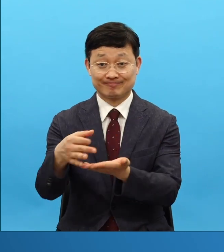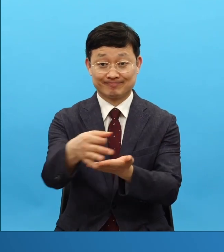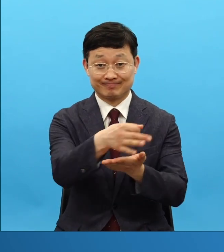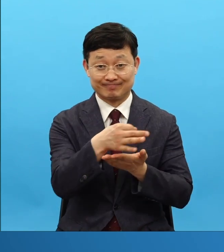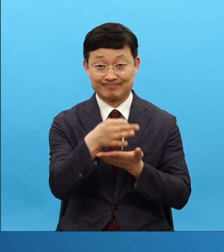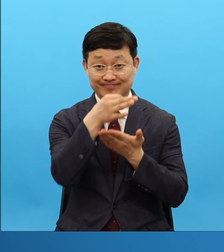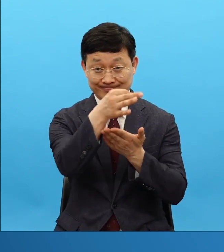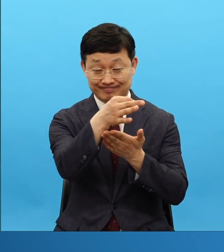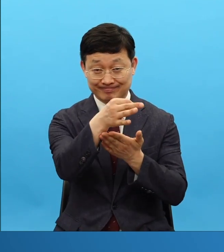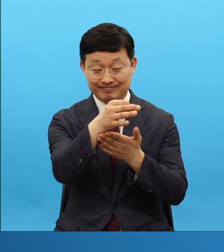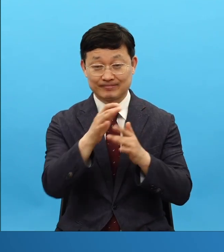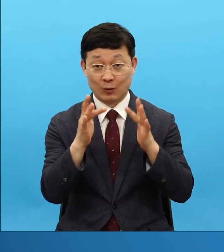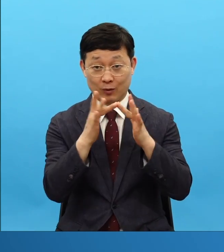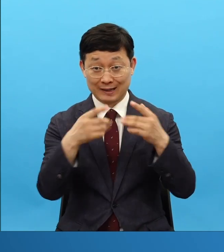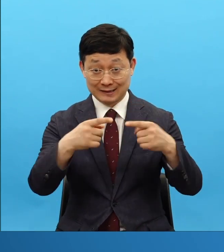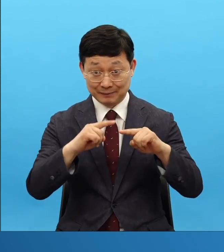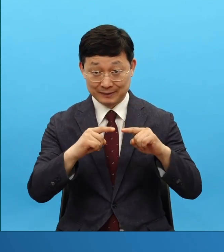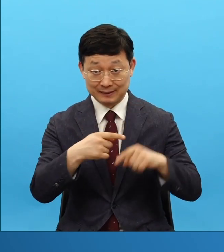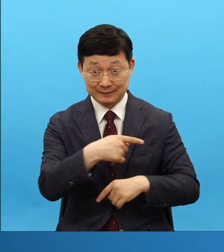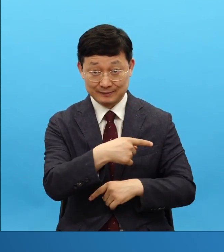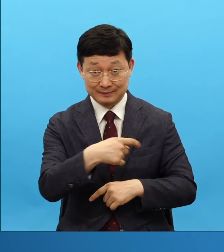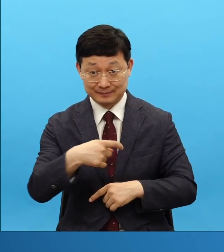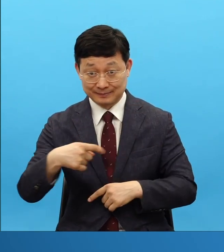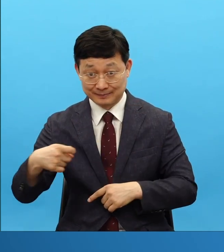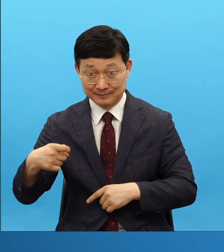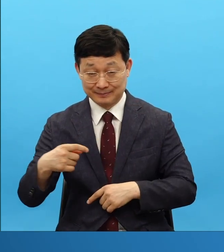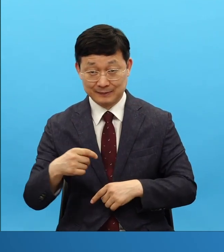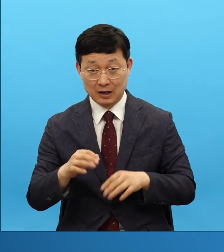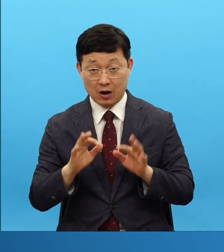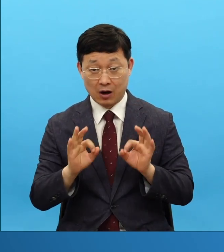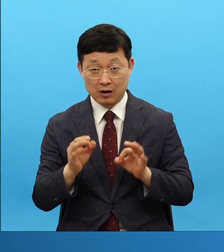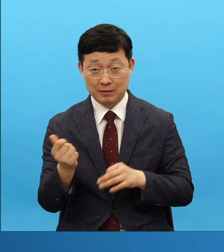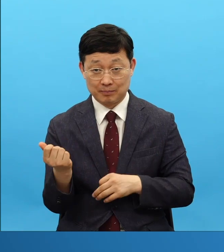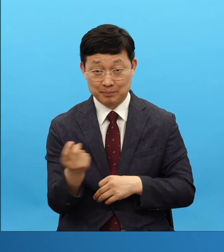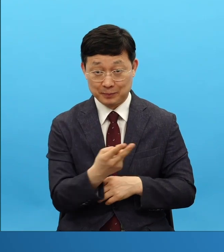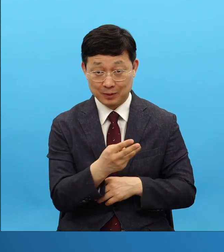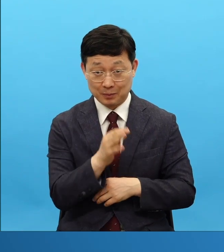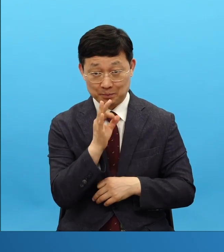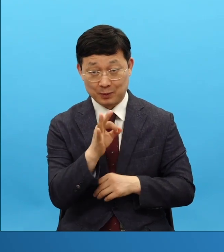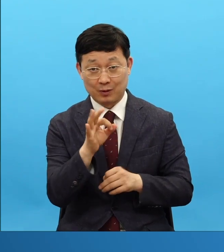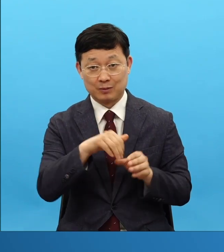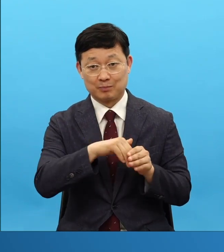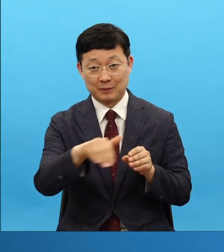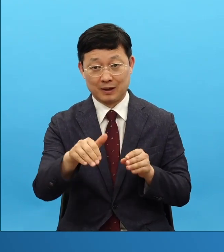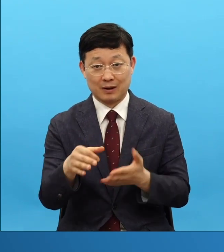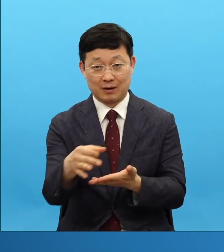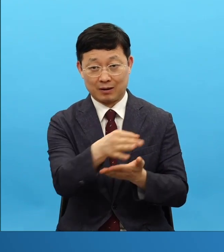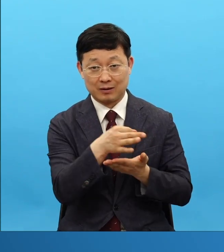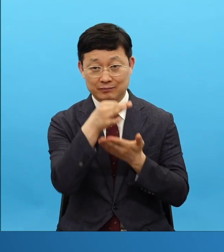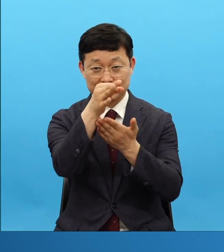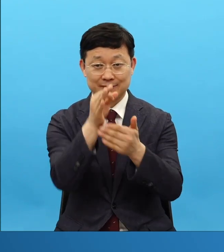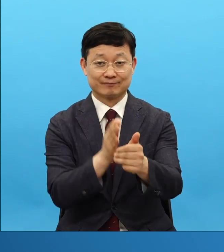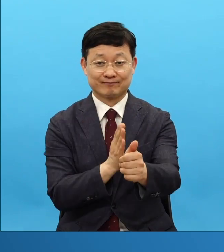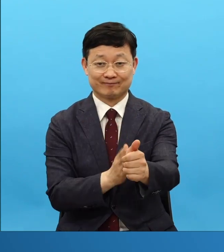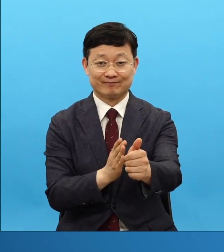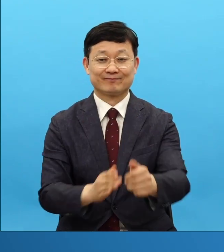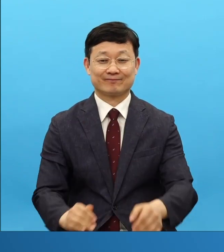온라인으로 참석하시는 분은 자막으로 나오는 계좌에 마음을 담아 헌금해 주시기 바랍니다.